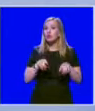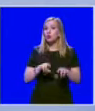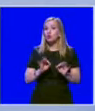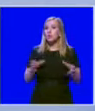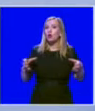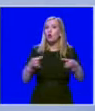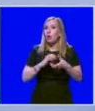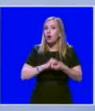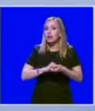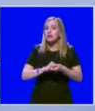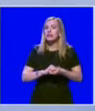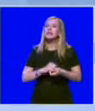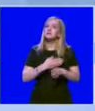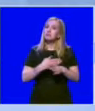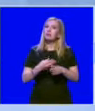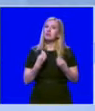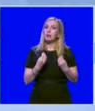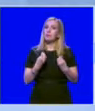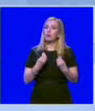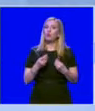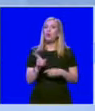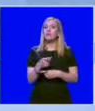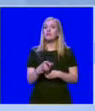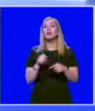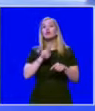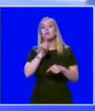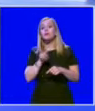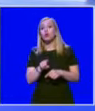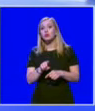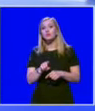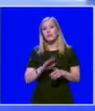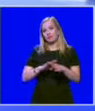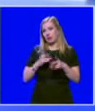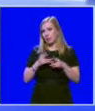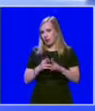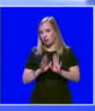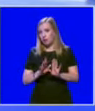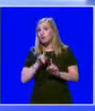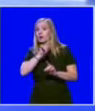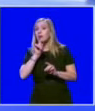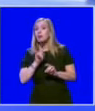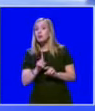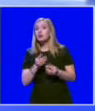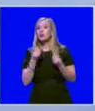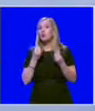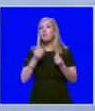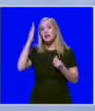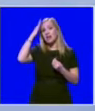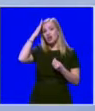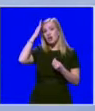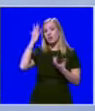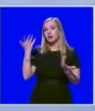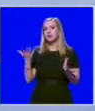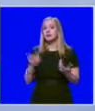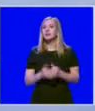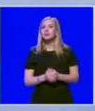тази коалиция да си гарантира едно стабилно управление. Разбирам тезата ви. Тук въпросът е дали това, извинявайте, че ви прека. Тук въпросът е дали това е добре за страната, седящия